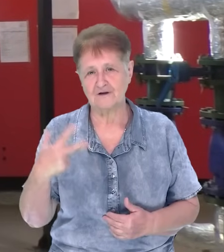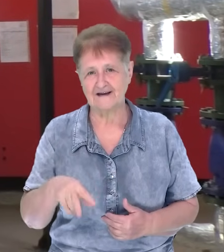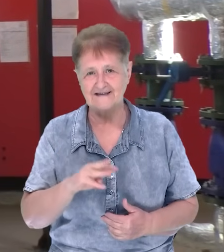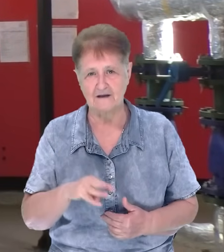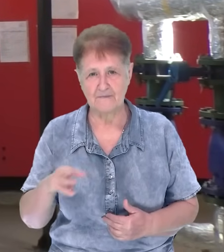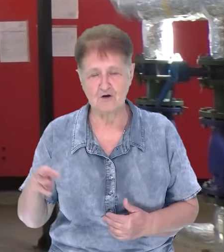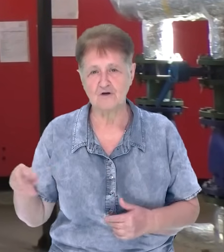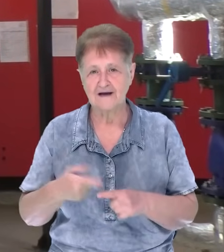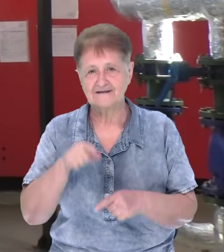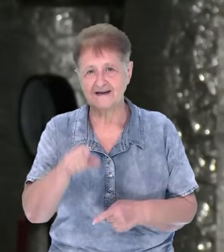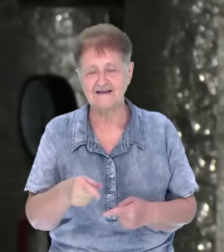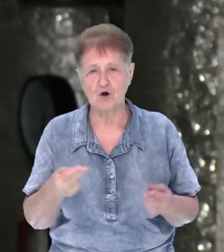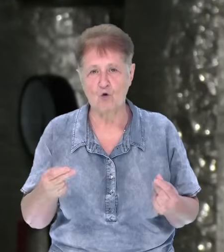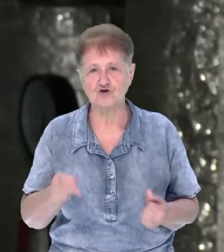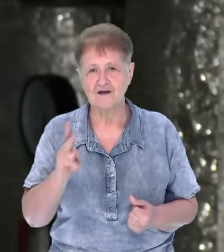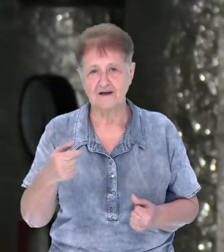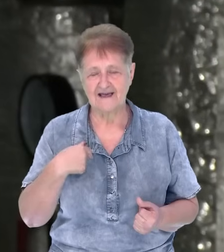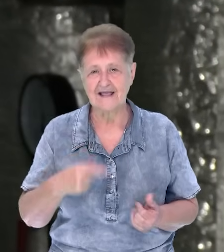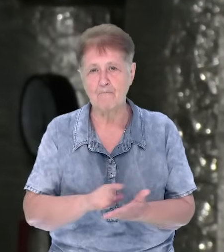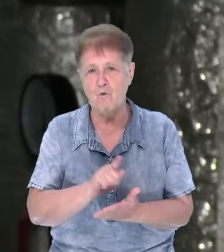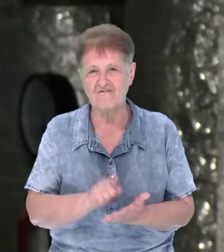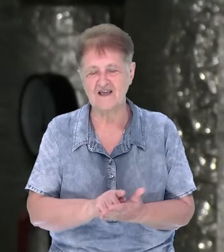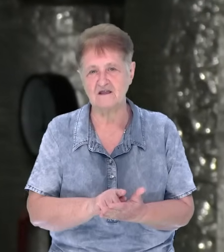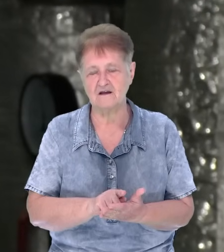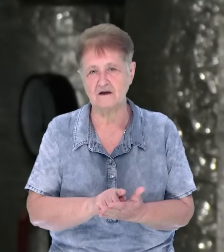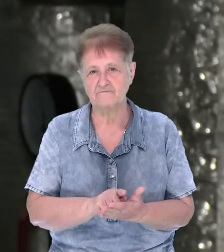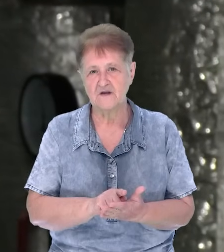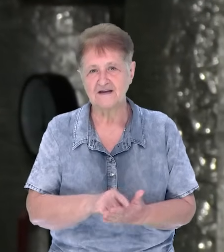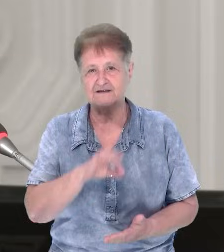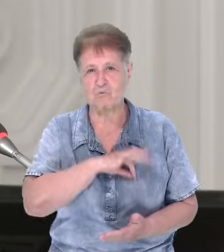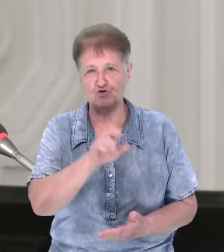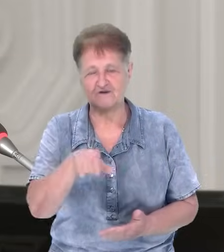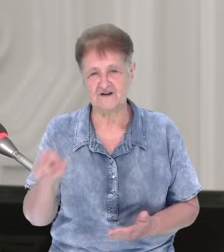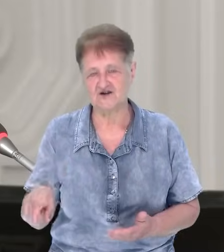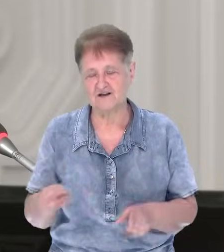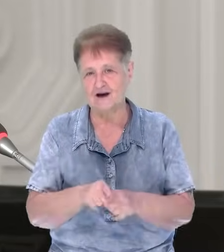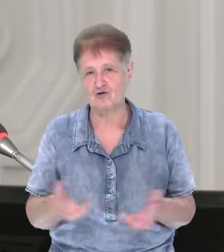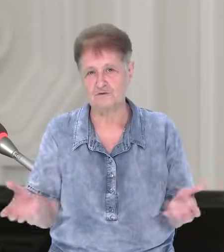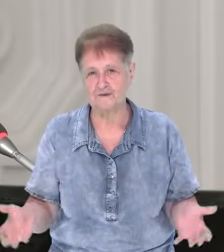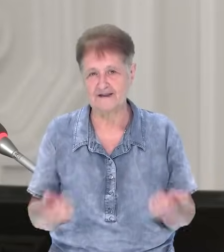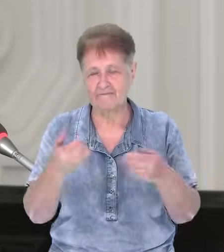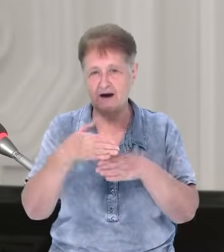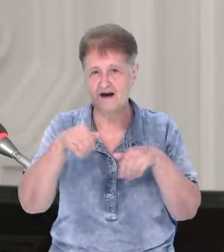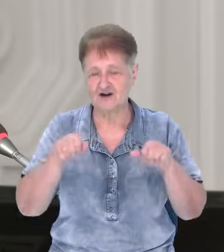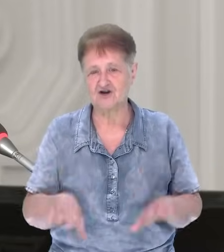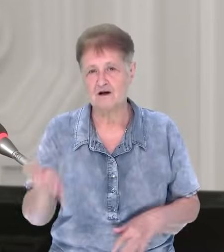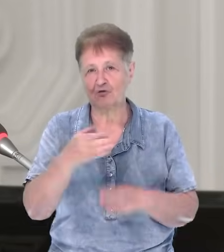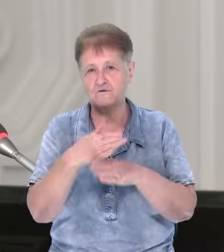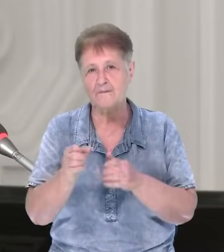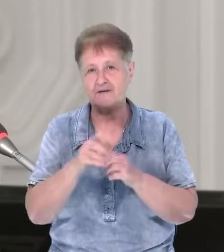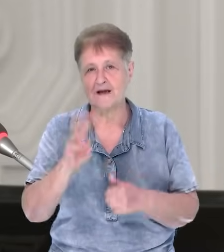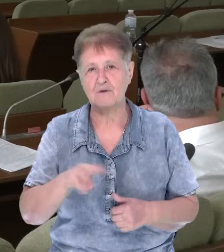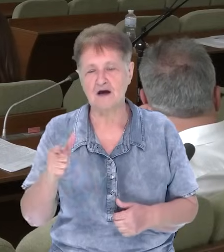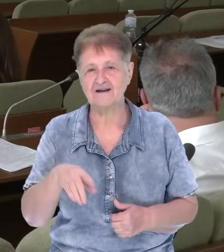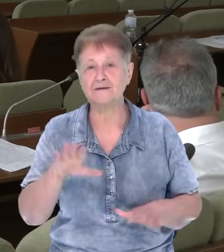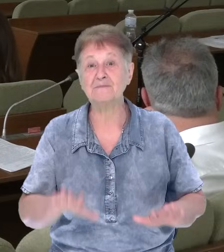130 мільйонів дебіторська. Це ті кошти, які нам повинні споживачі. Також підтримали рішення про виділення 15